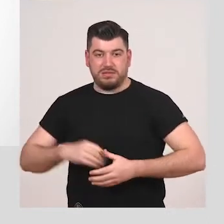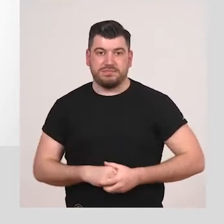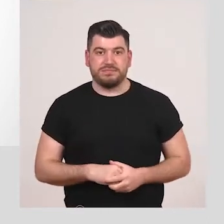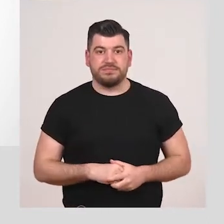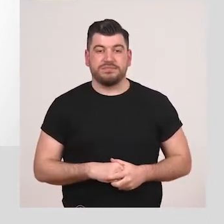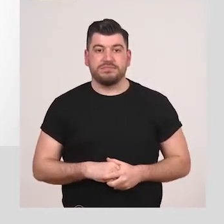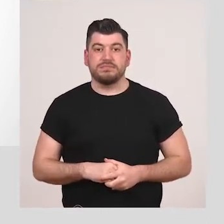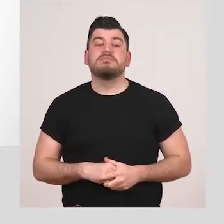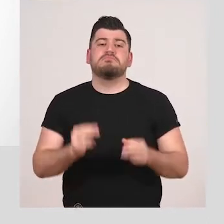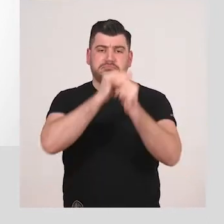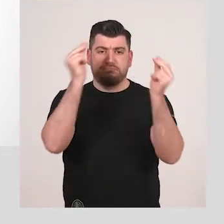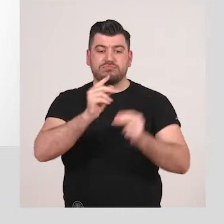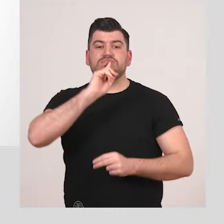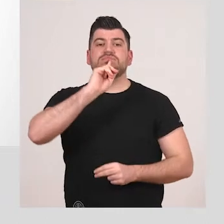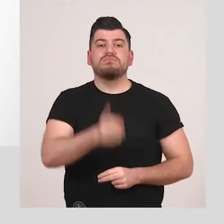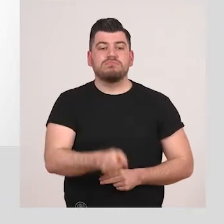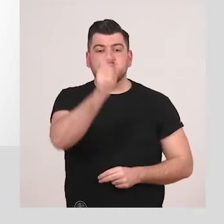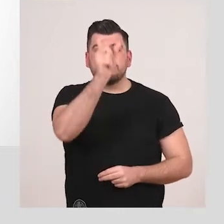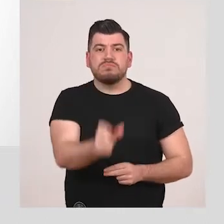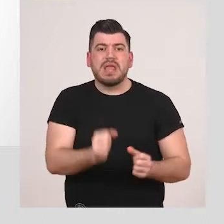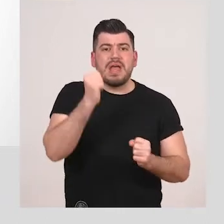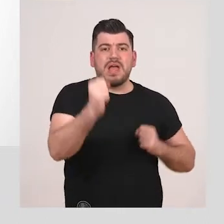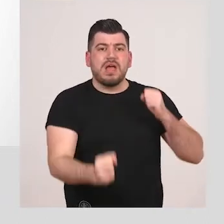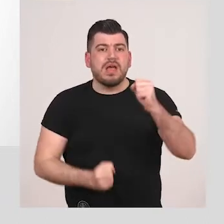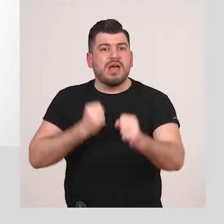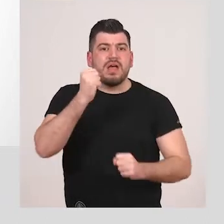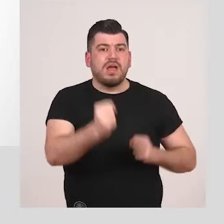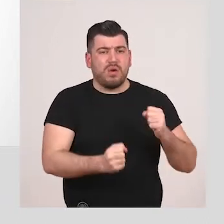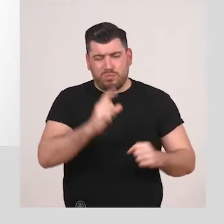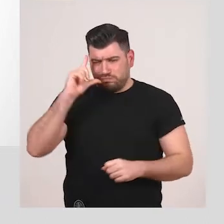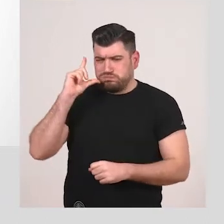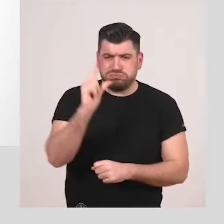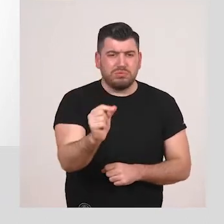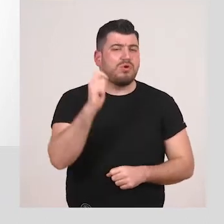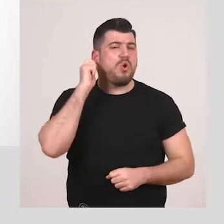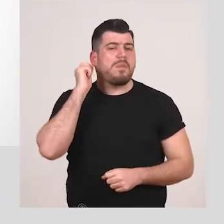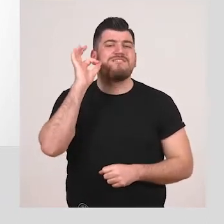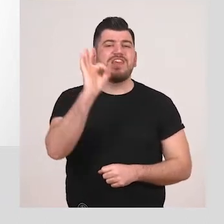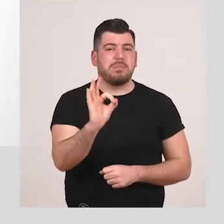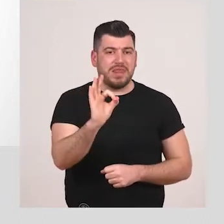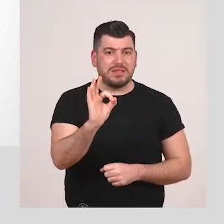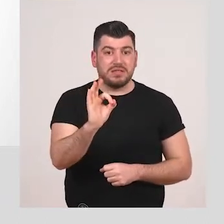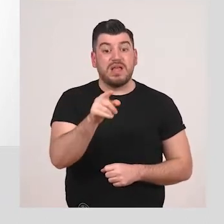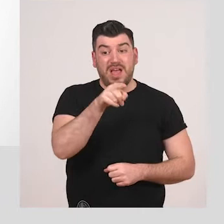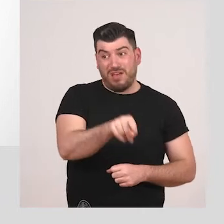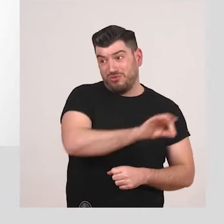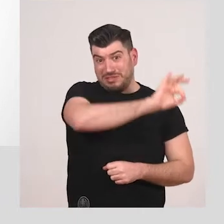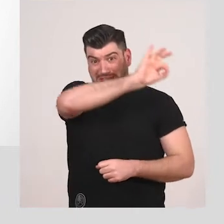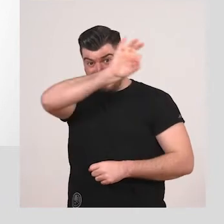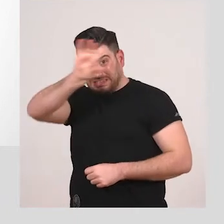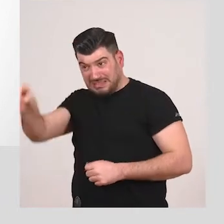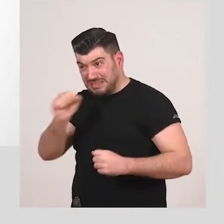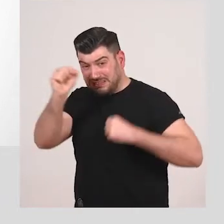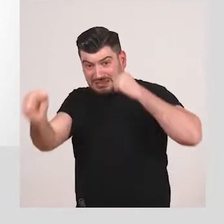στείλανε τον γνωστό και πρώτο μαραθωνοδρόμο Φιδιππίδη να πει στους Αθηναίους την περίφημη